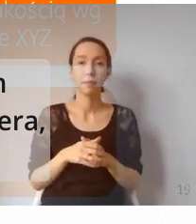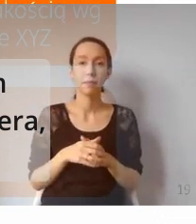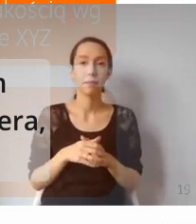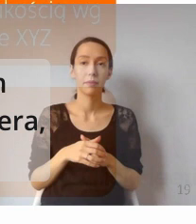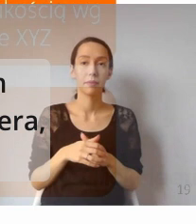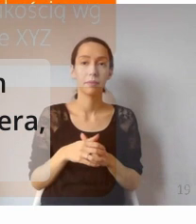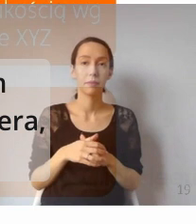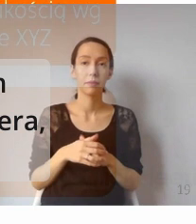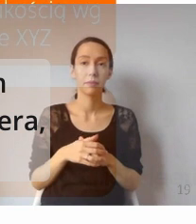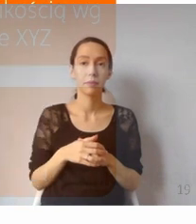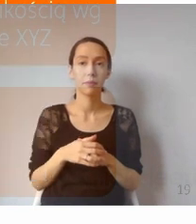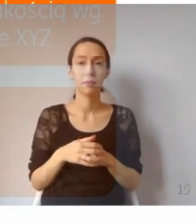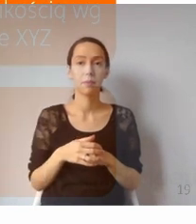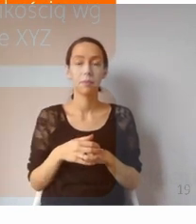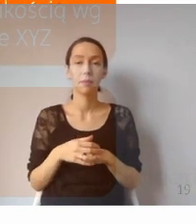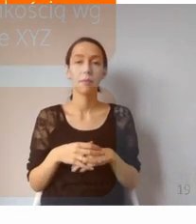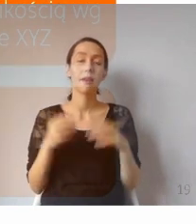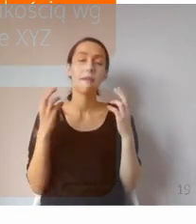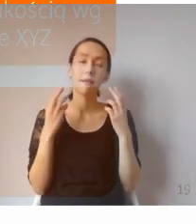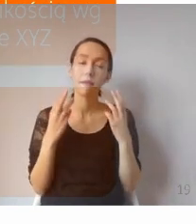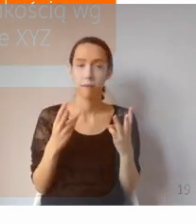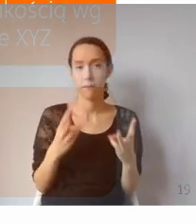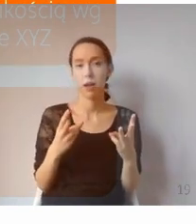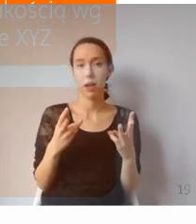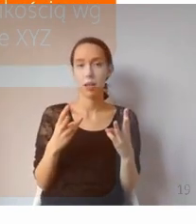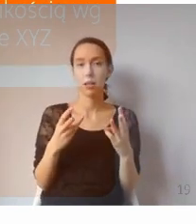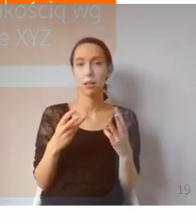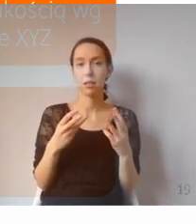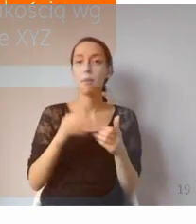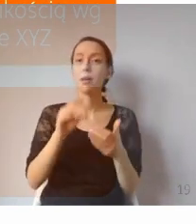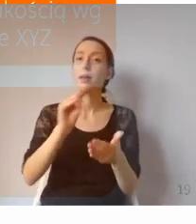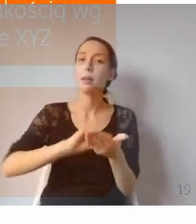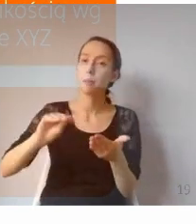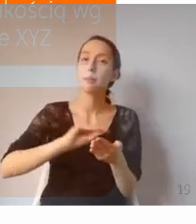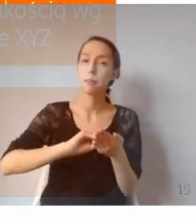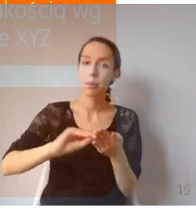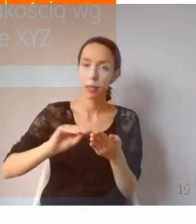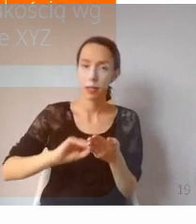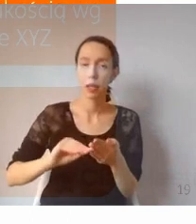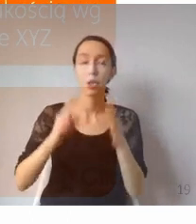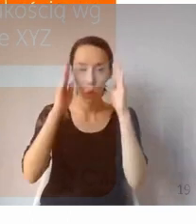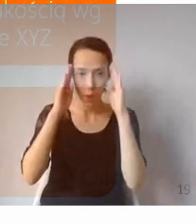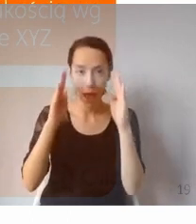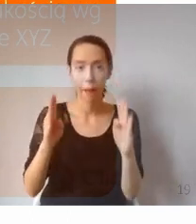była audytorem wewnętrznym, także warto to też zapisać już w nagłówku, tak? Że magazynier,